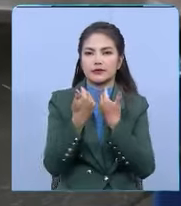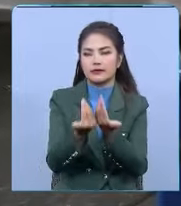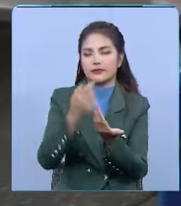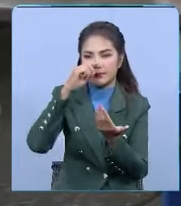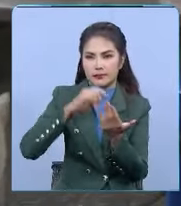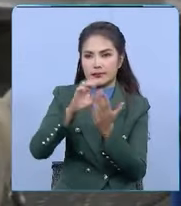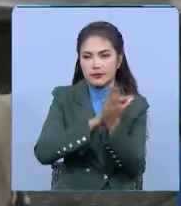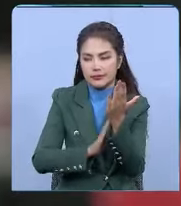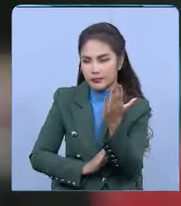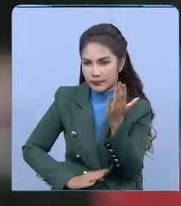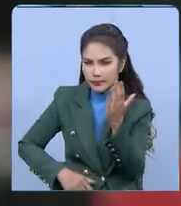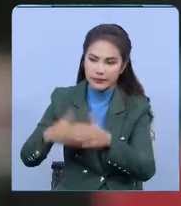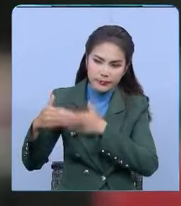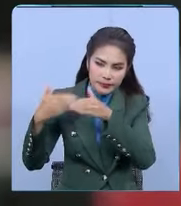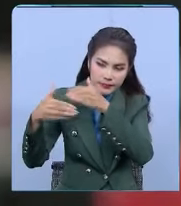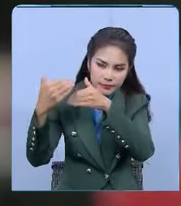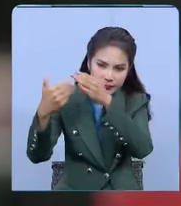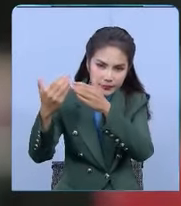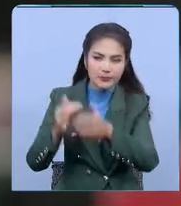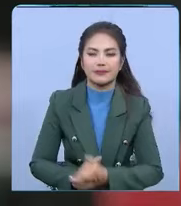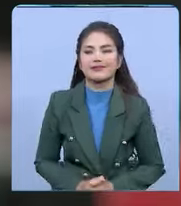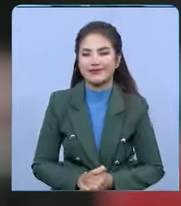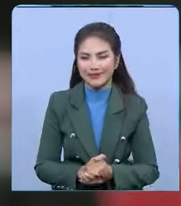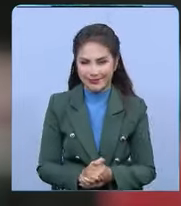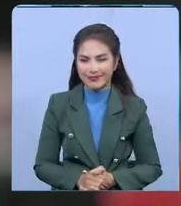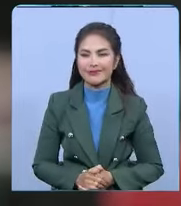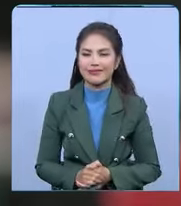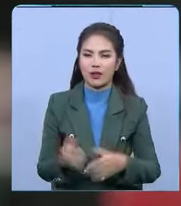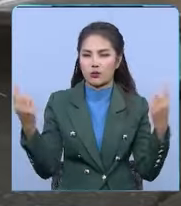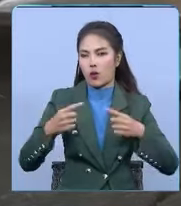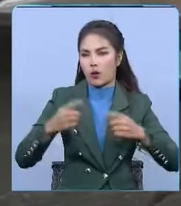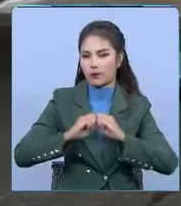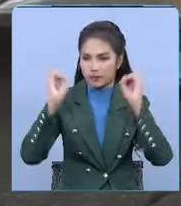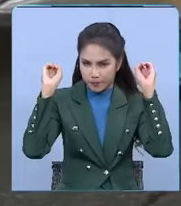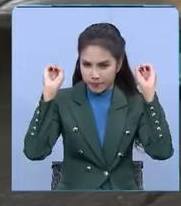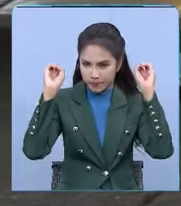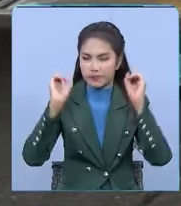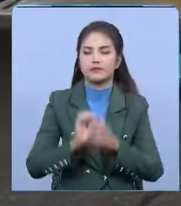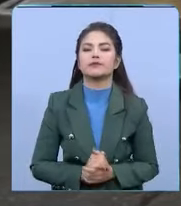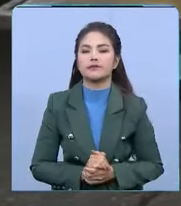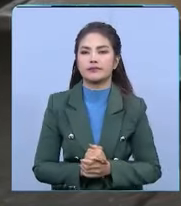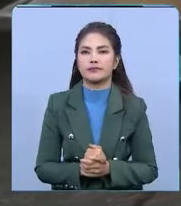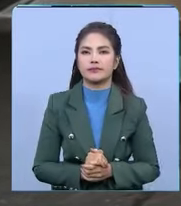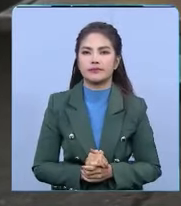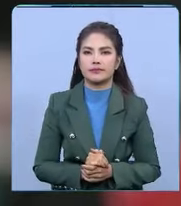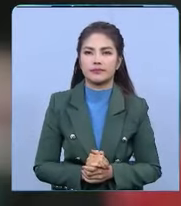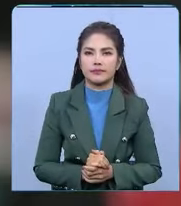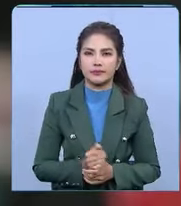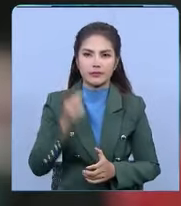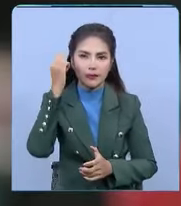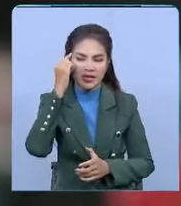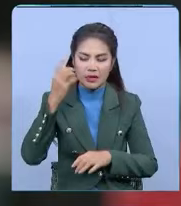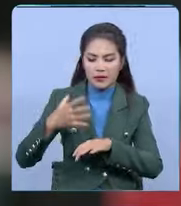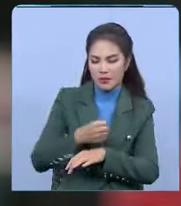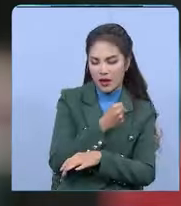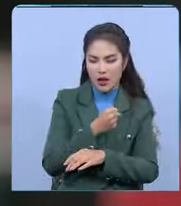ากกว่าปัจจุบันนี้นี่คือความก้าวความขัดแย้งของผมที่ผมต้องการส่วนในเรื่องของความคิดทางการเมือง